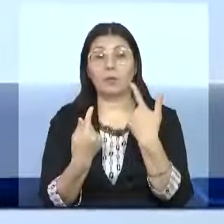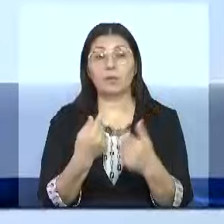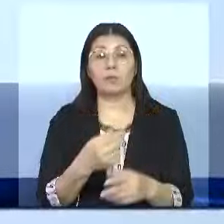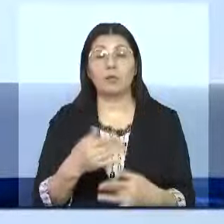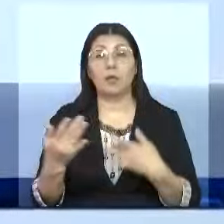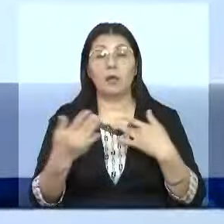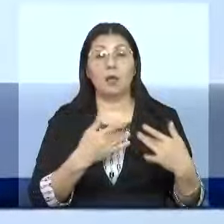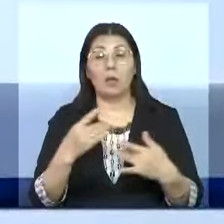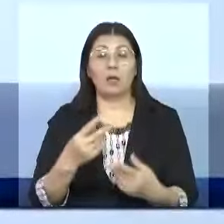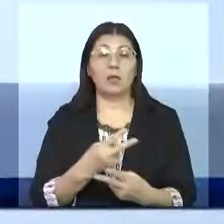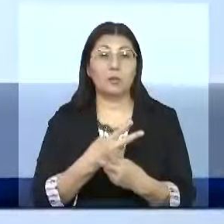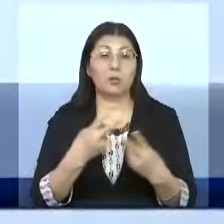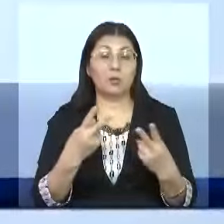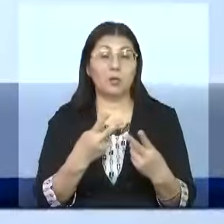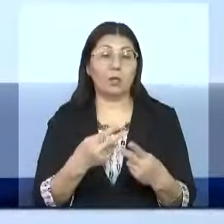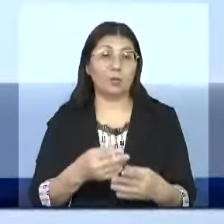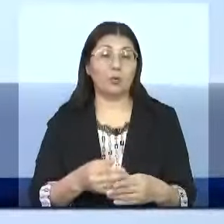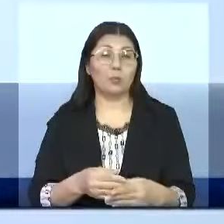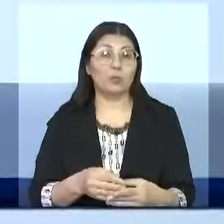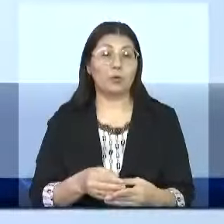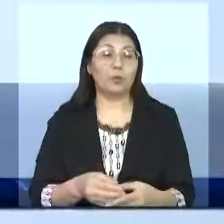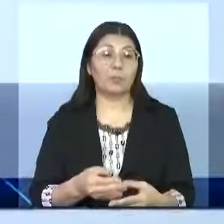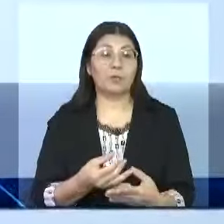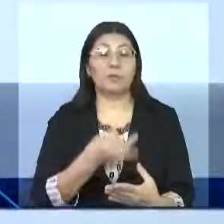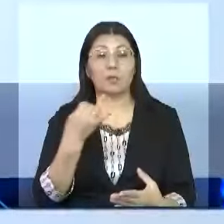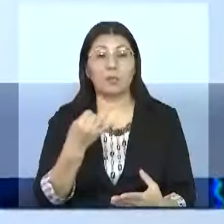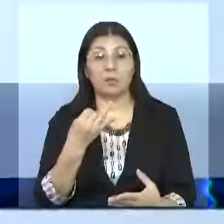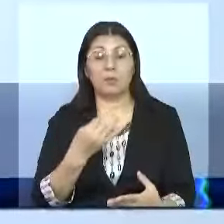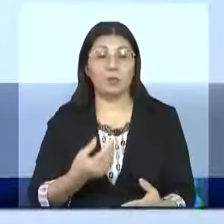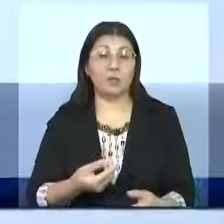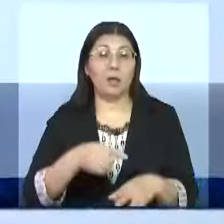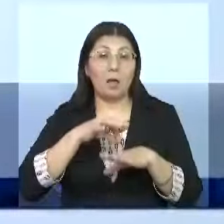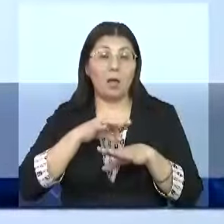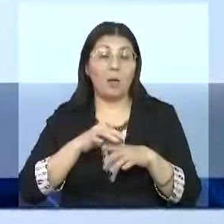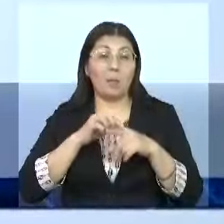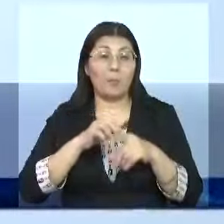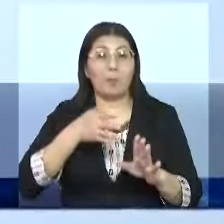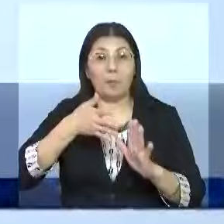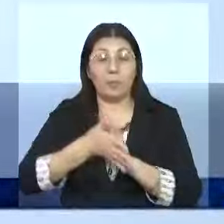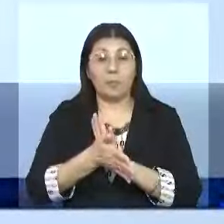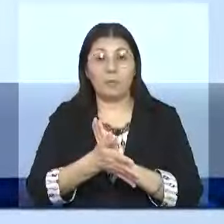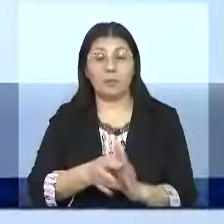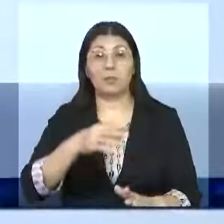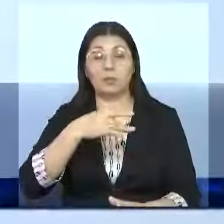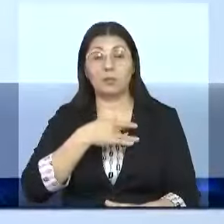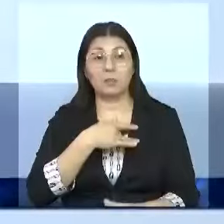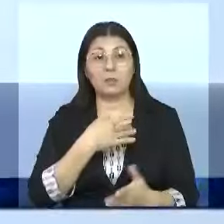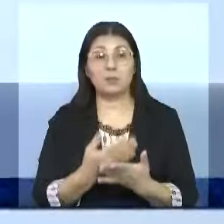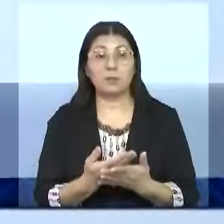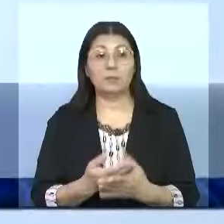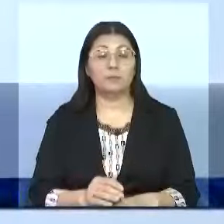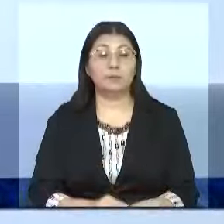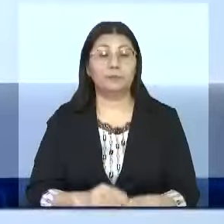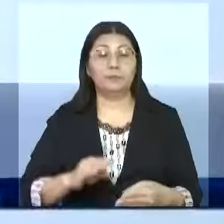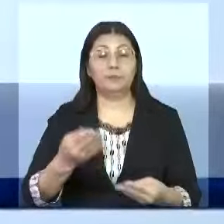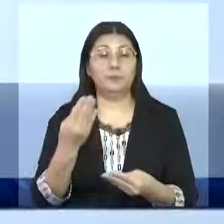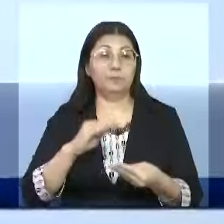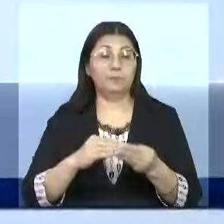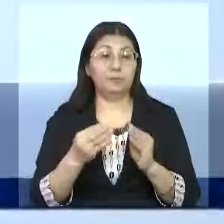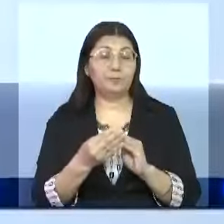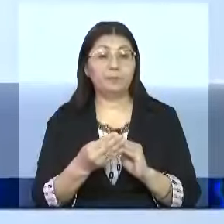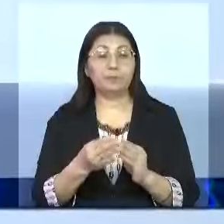актёры выложили на 100% ведь истории пропустили через своё сердце когда распределил кто кого будет играть проблем не было ведь Ребят я знаю с